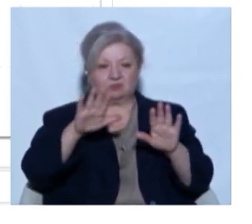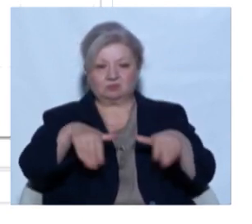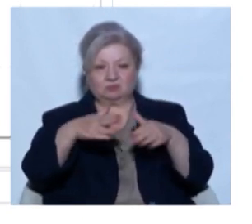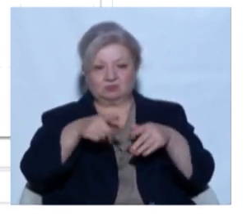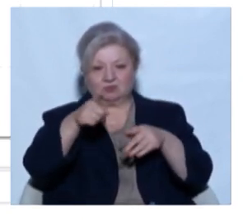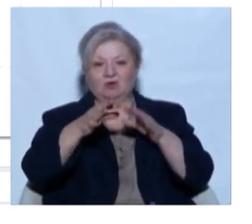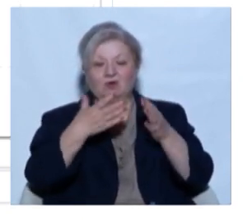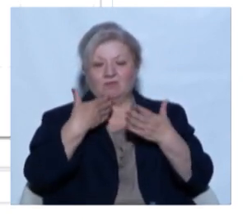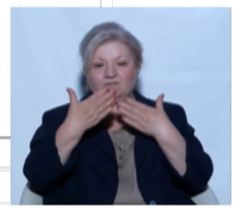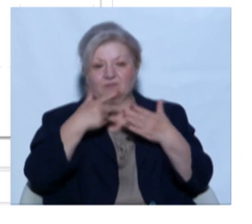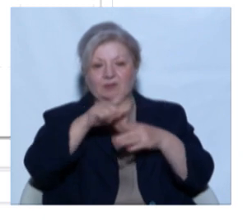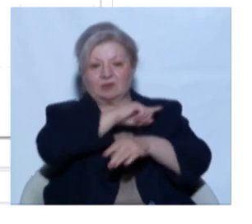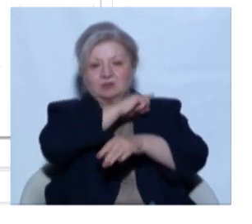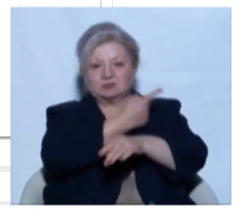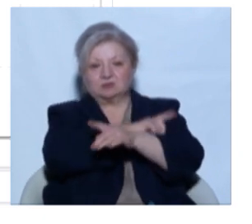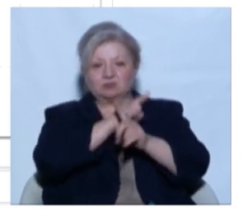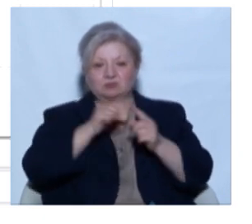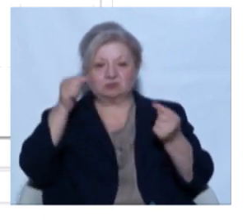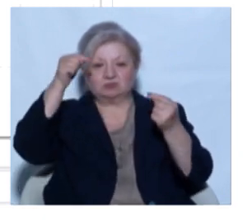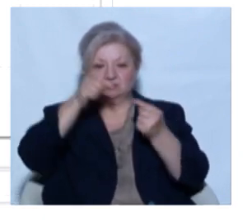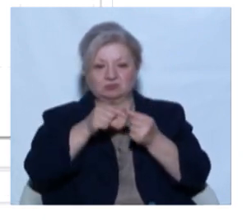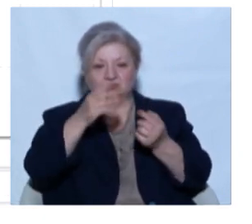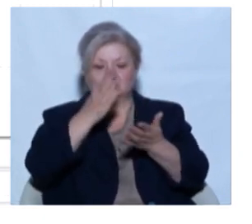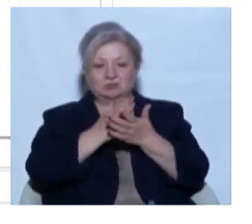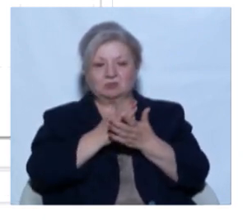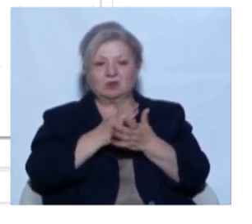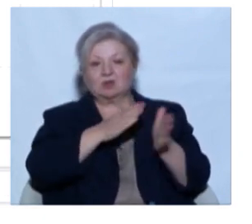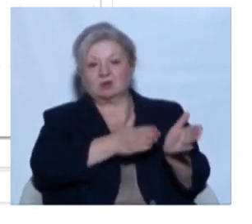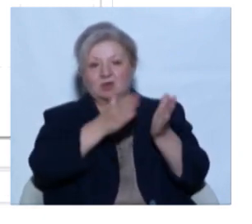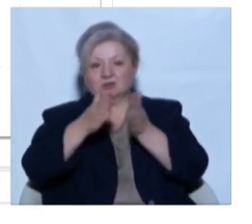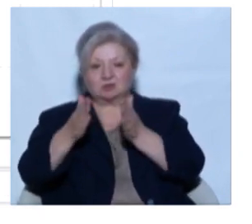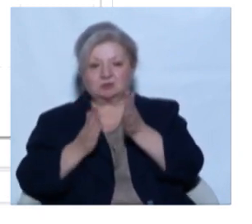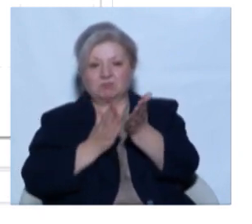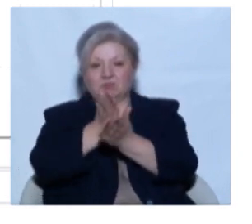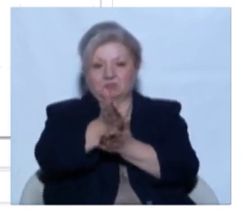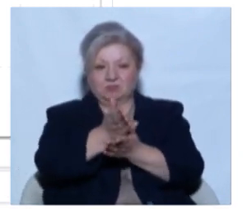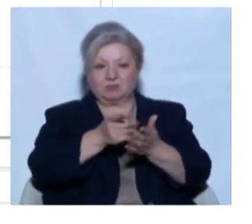თამაშობს, ვისაუბროთ აი ამ ძალაზე, რომელიც ემთხვევა გადაადგილების მიმართულებას.